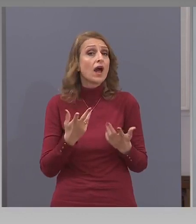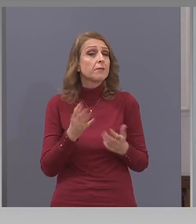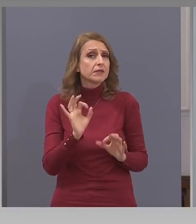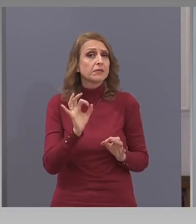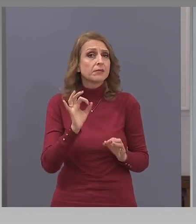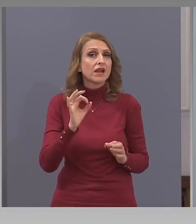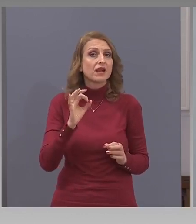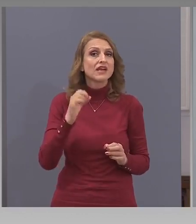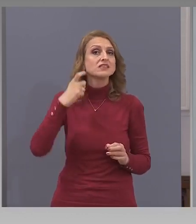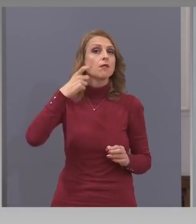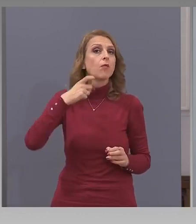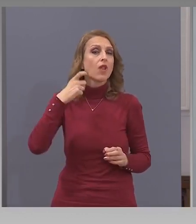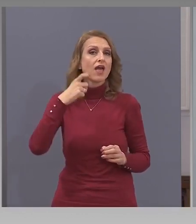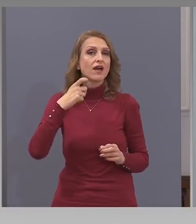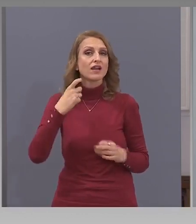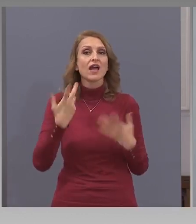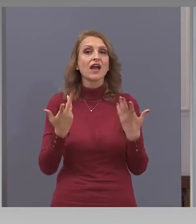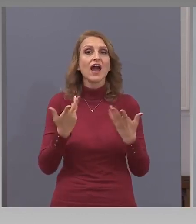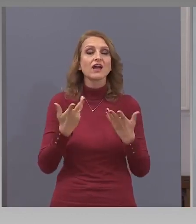на бронхопневмонията.